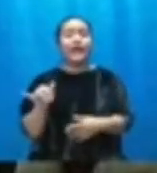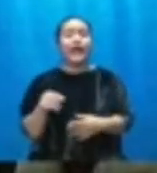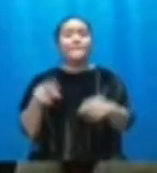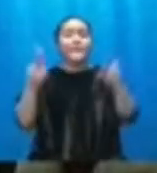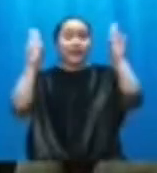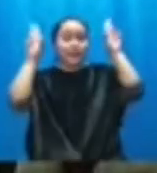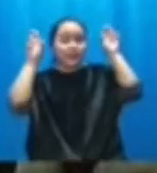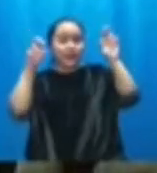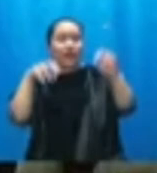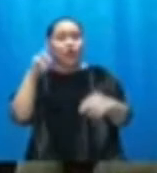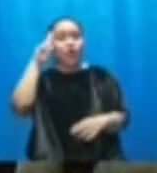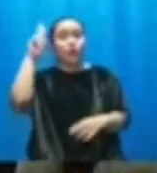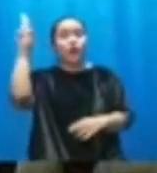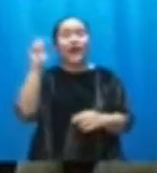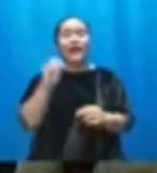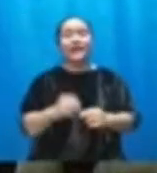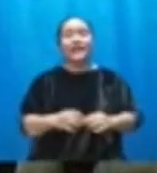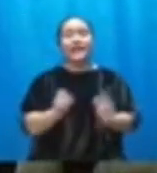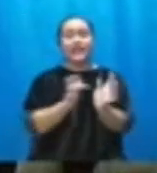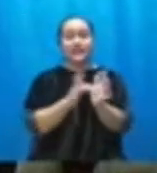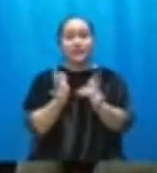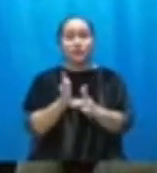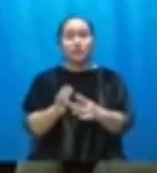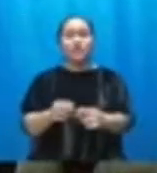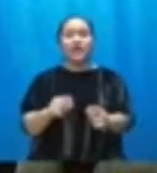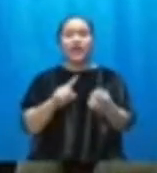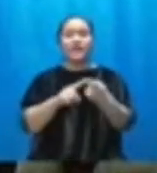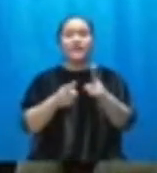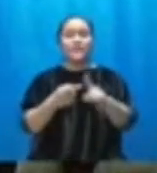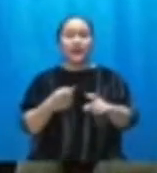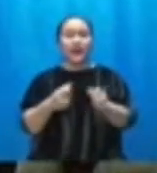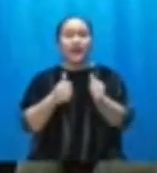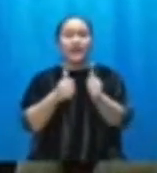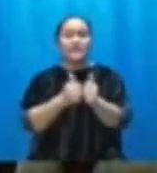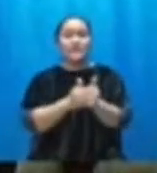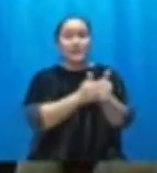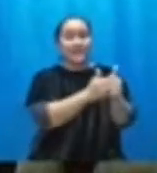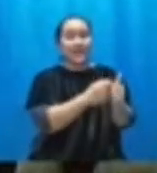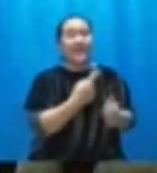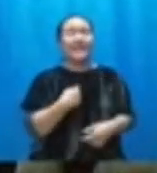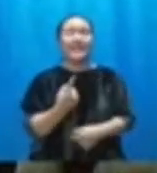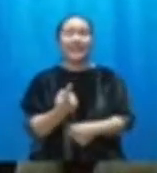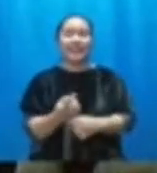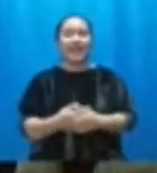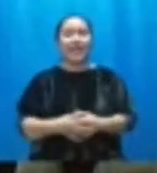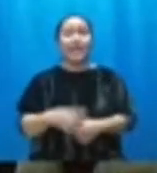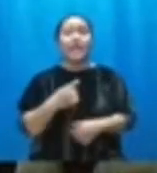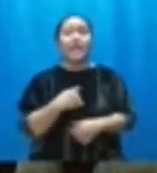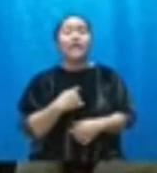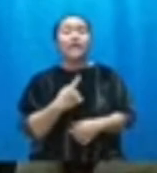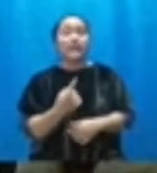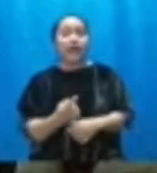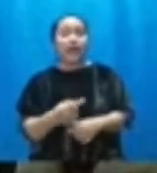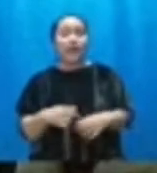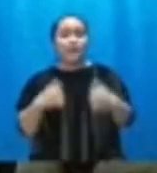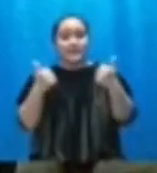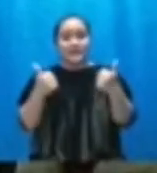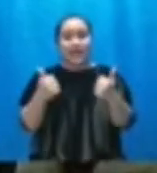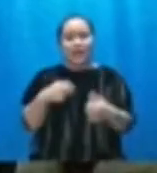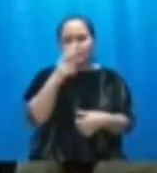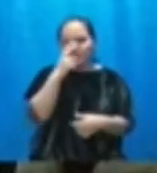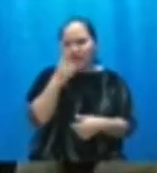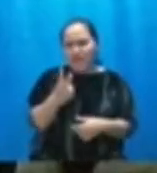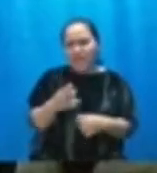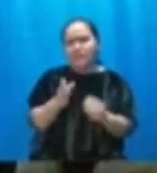Tuhan Yesus adalah teman seperjalanan kitab Ayo kita sungguh-sungguh bisa melihat kita sungguh-sungguh